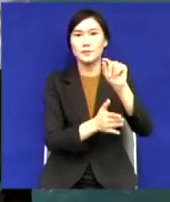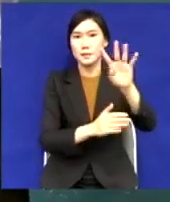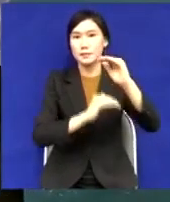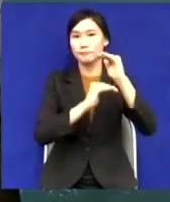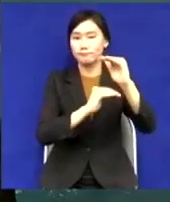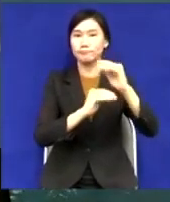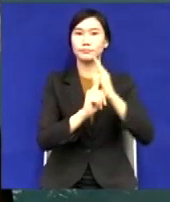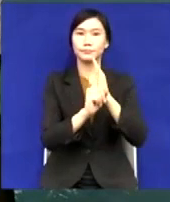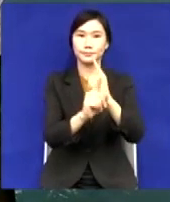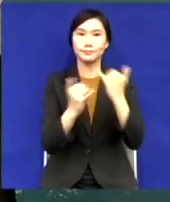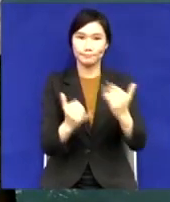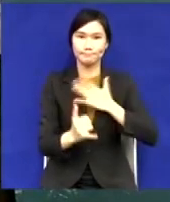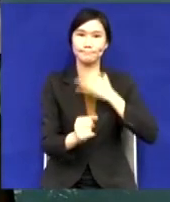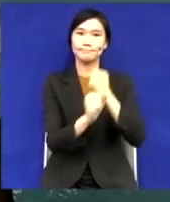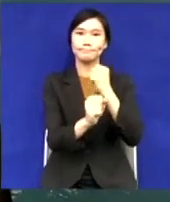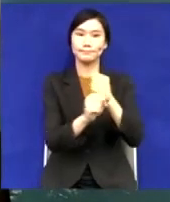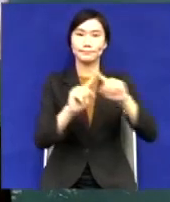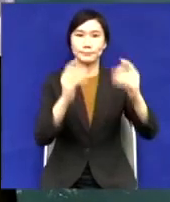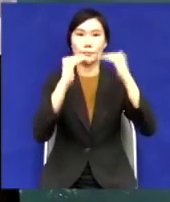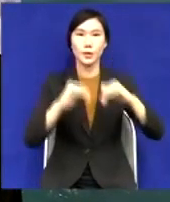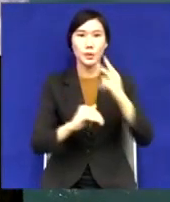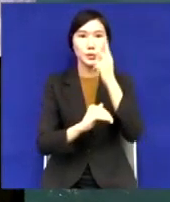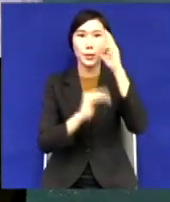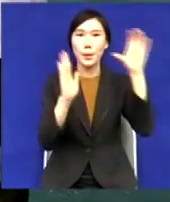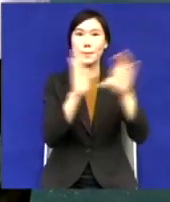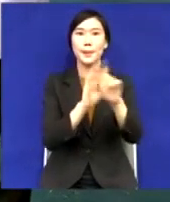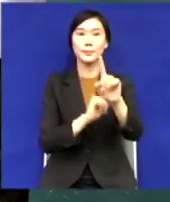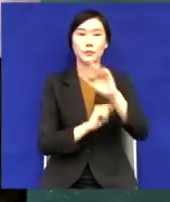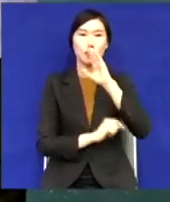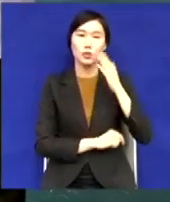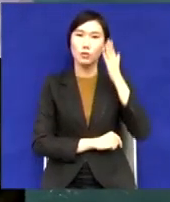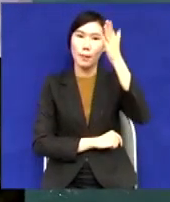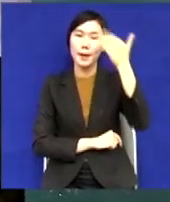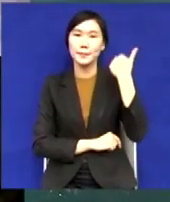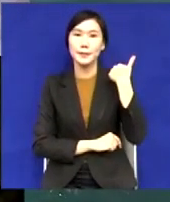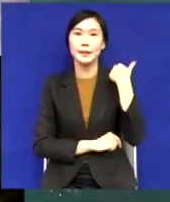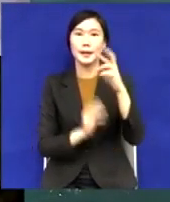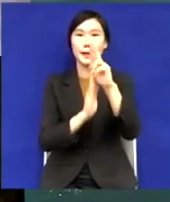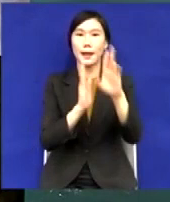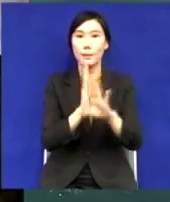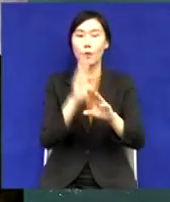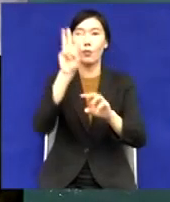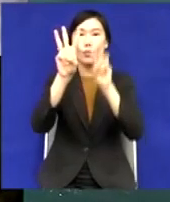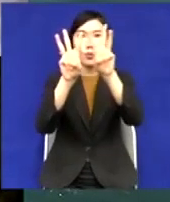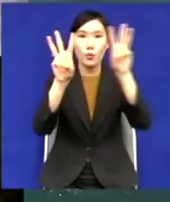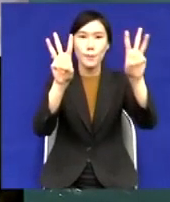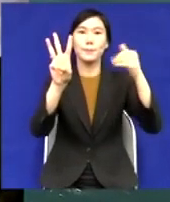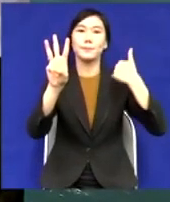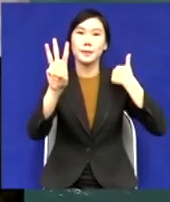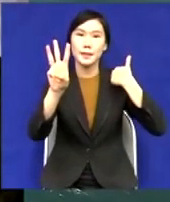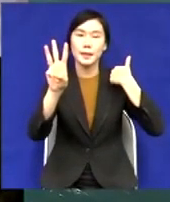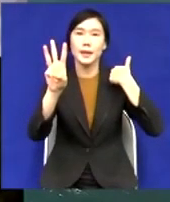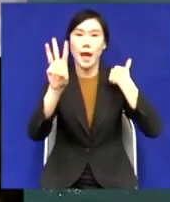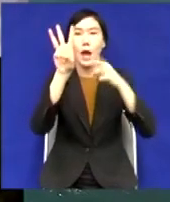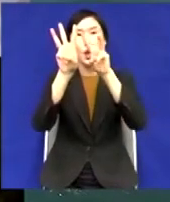ที่เราดำเนินการนะครับอันนี้จะเป็นผังนะครับว่าต่อไประบบรายงานเราจะผ่านระบบนะครับเว็บไซต์นะครับผ่านทางเว็